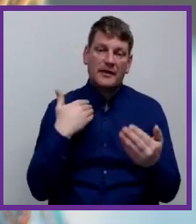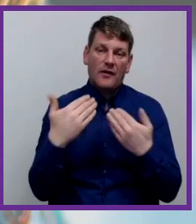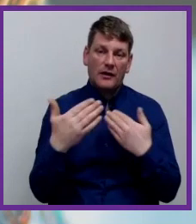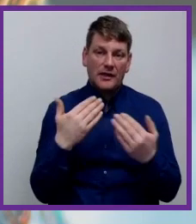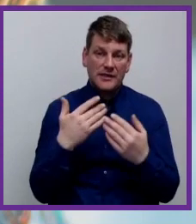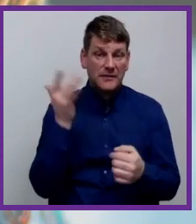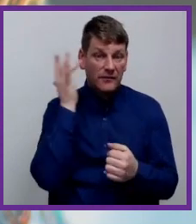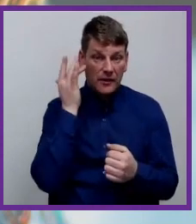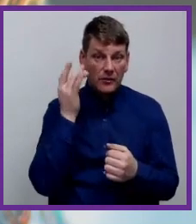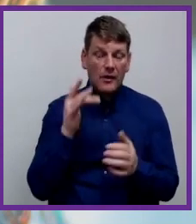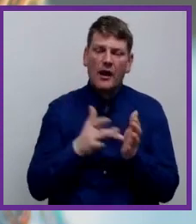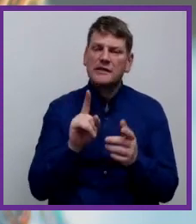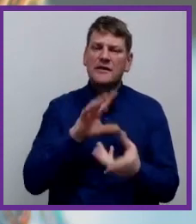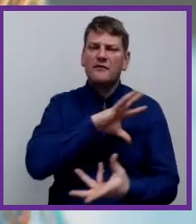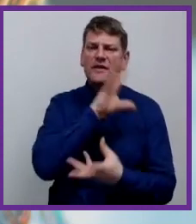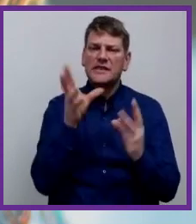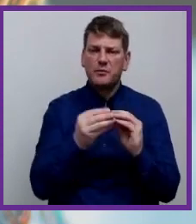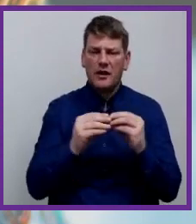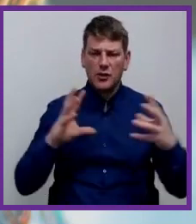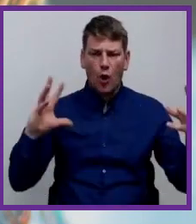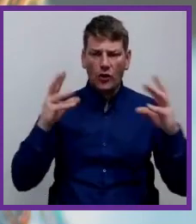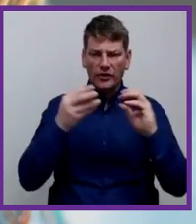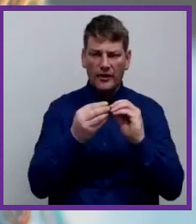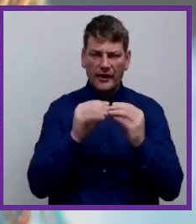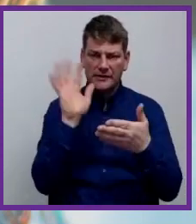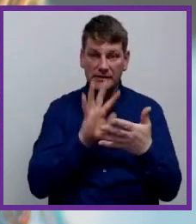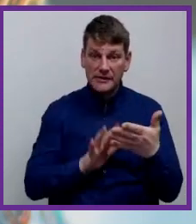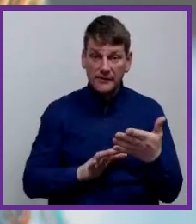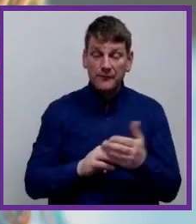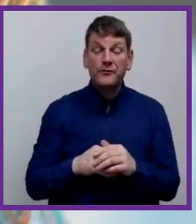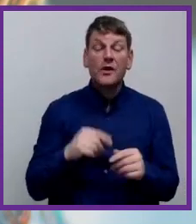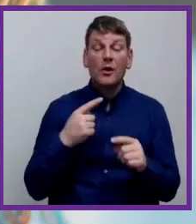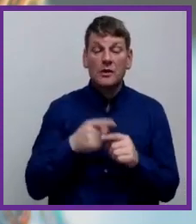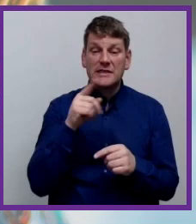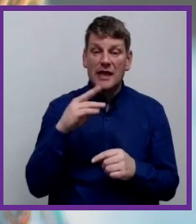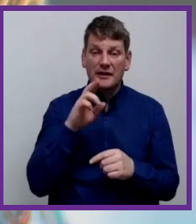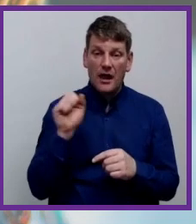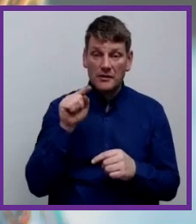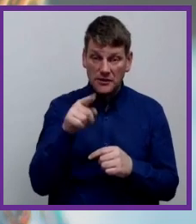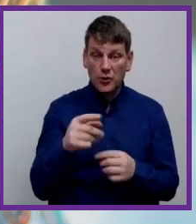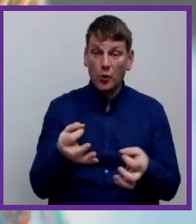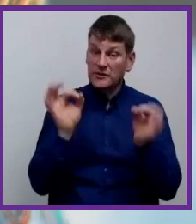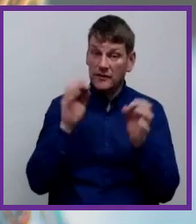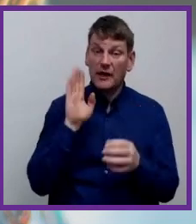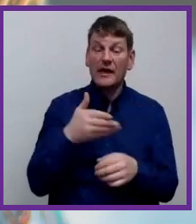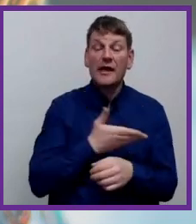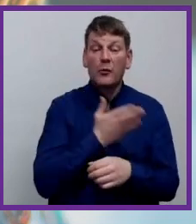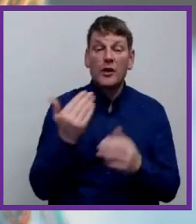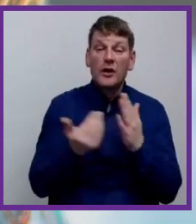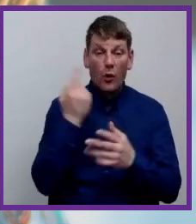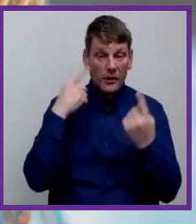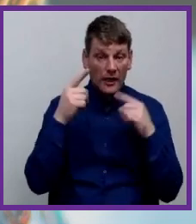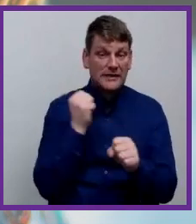viedokļa? Kāds ir vispārējais konteksts? Un senāts īpaši uzsvēra, ka jebkurš jaunredz darbs